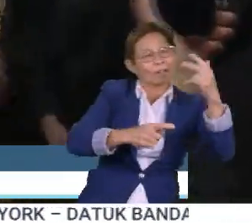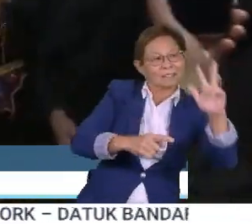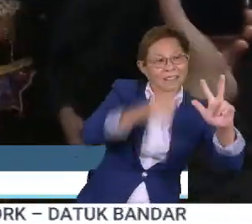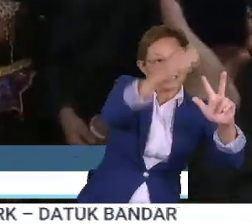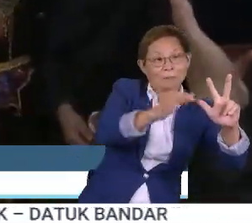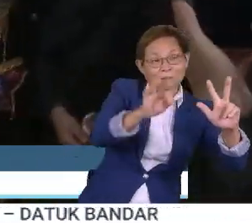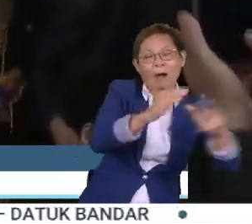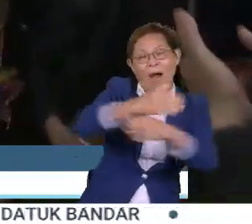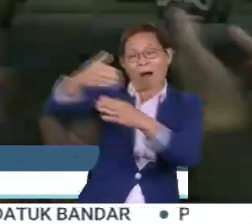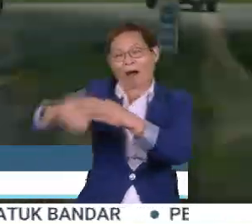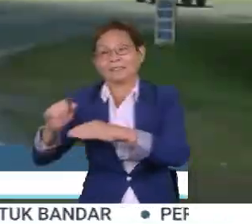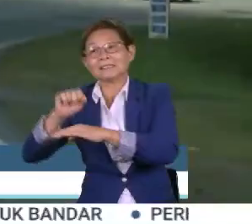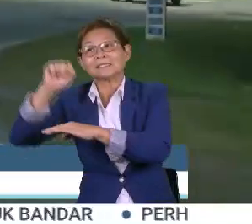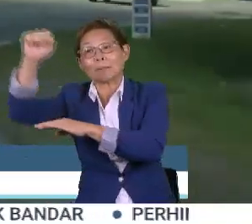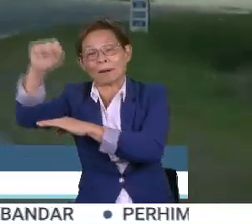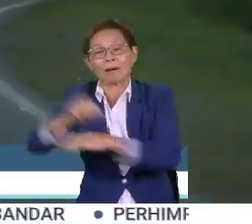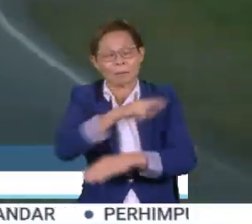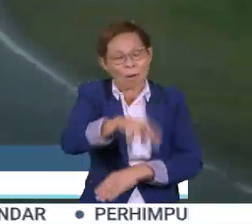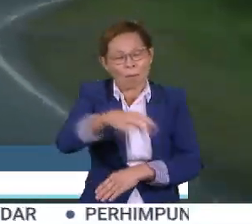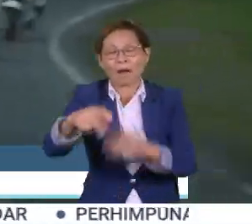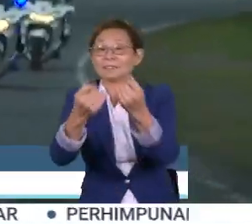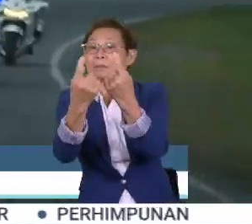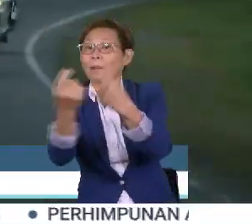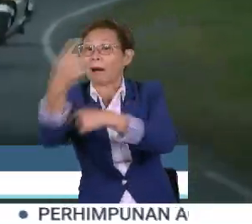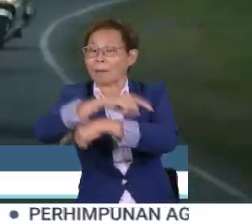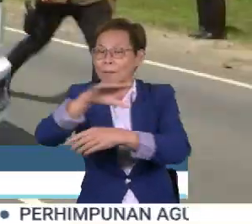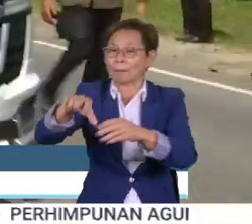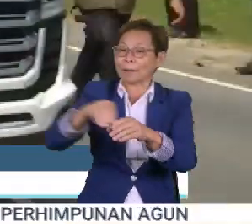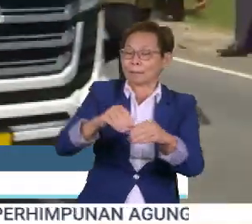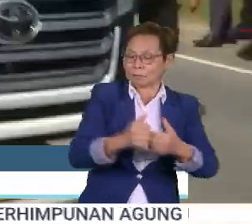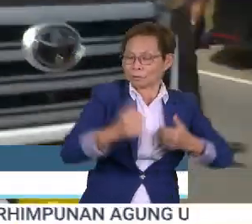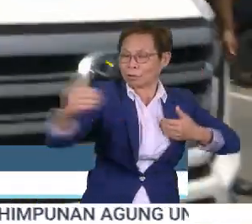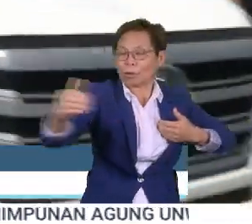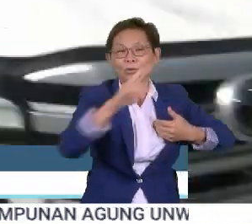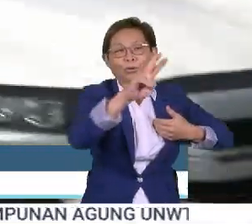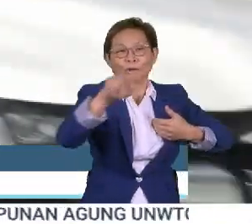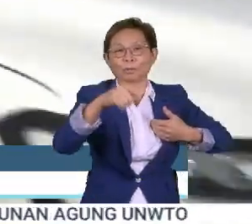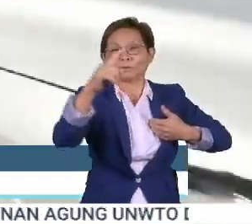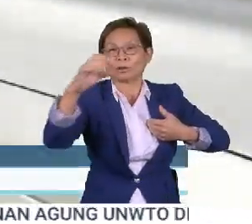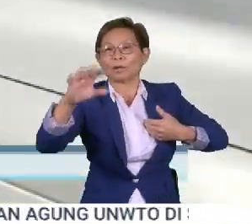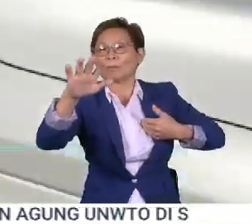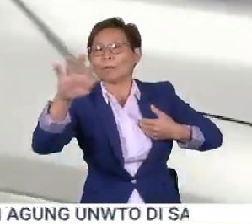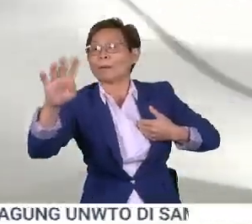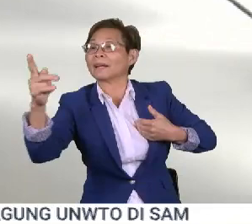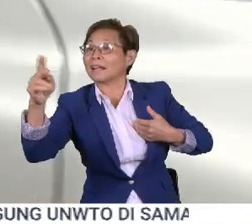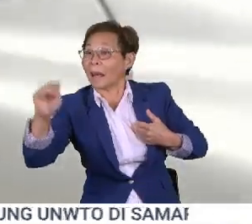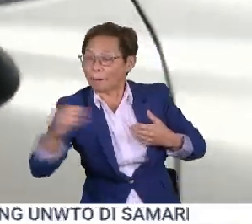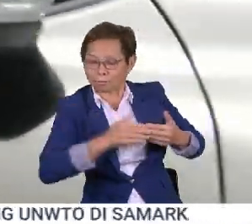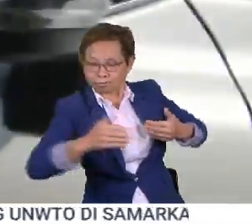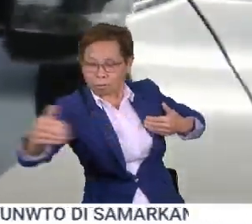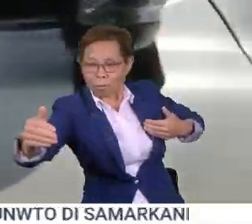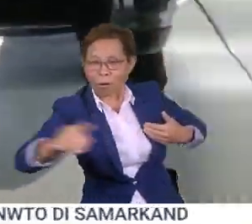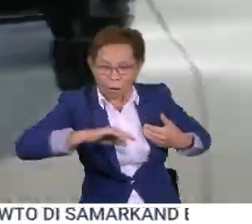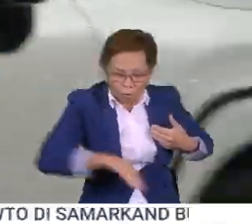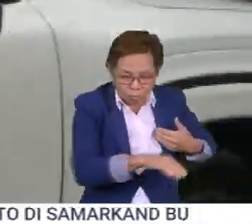3 September pengembaraan selama 11 hari itu melibatkan jarak perjalanan 2.154 KM dengan